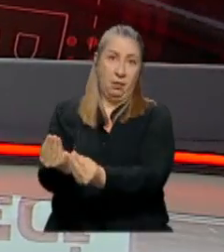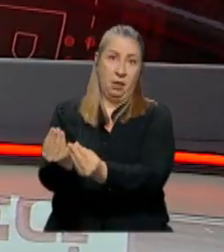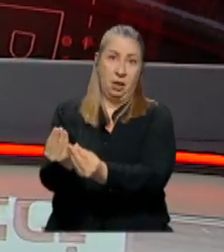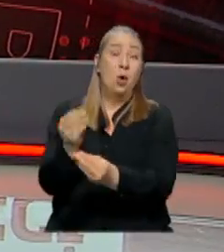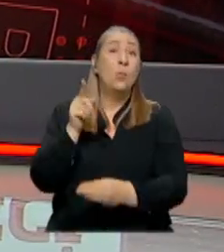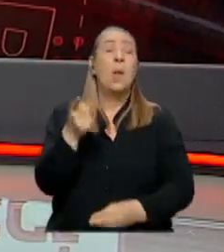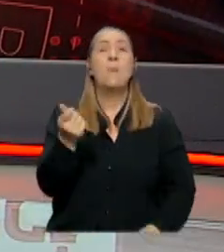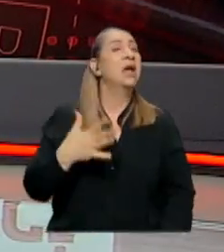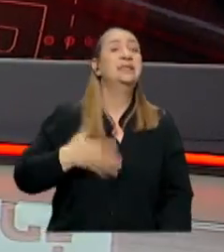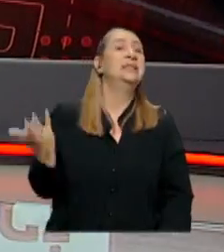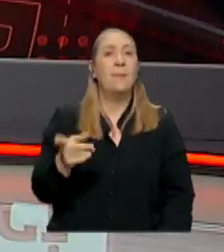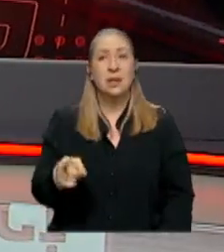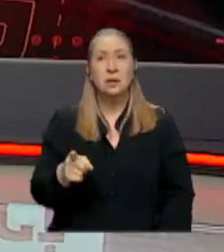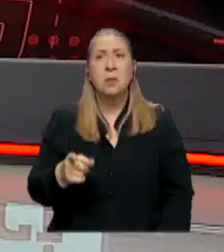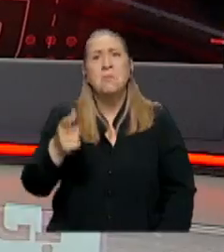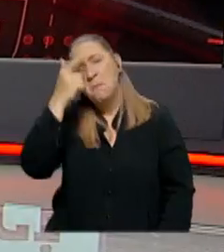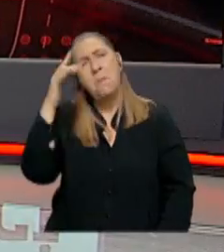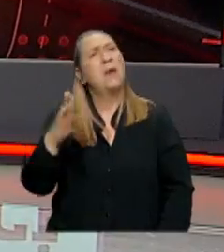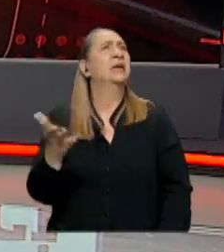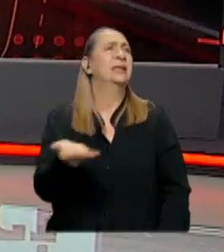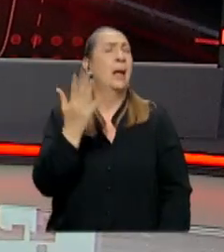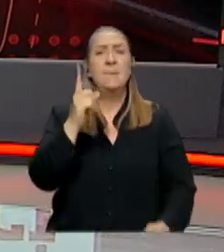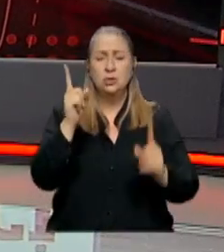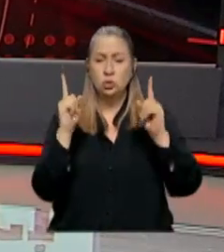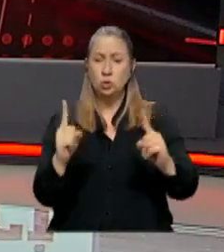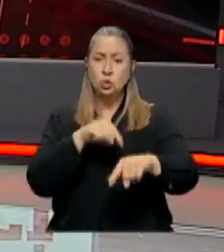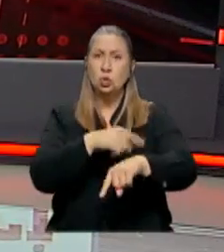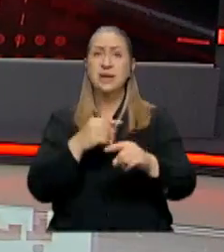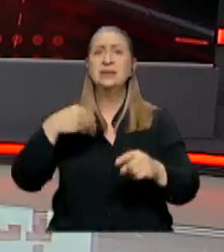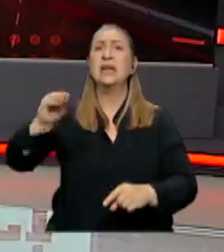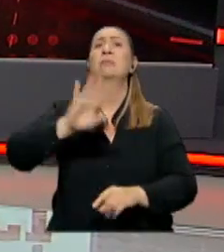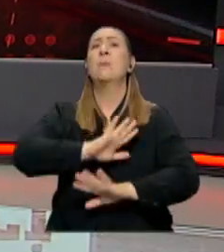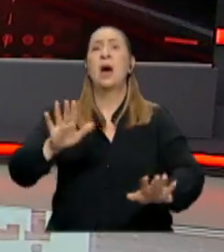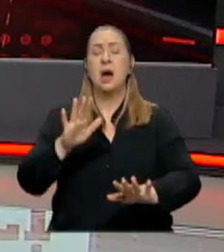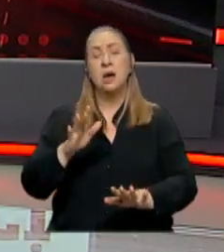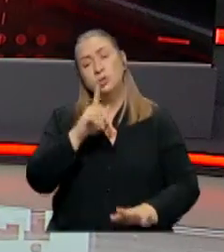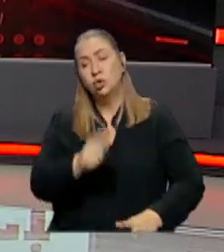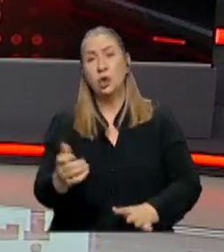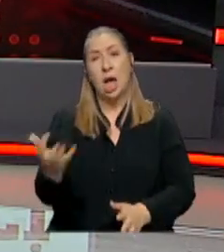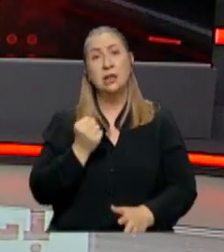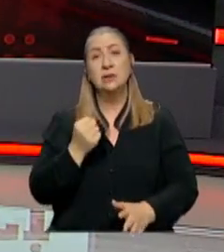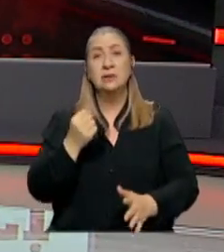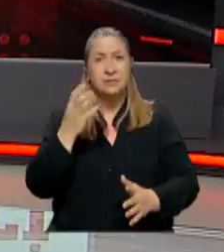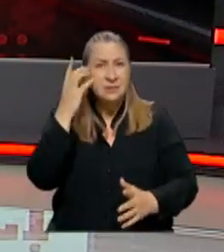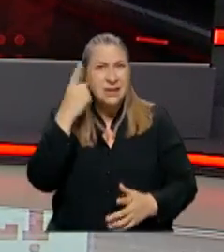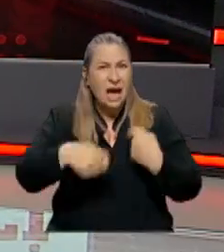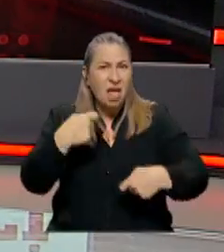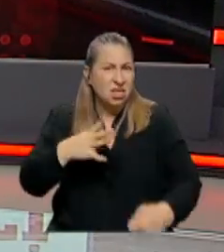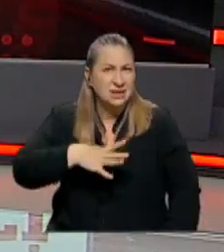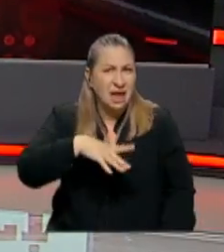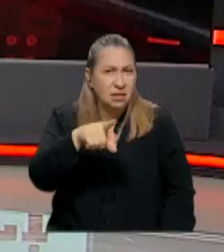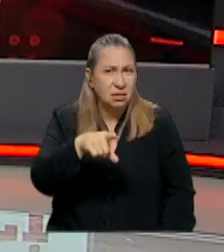Bunlardan para istemeyin. Belki de belli bir süre satmama bir çeşit ranta dönüşmeme garantisi